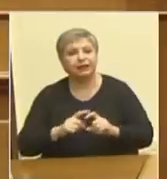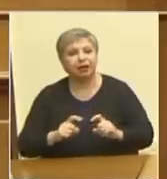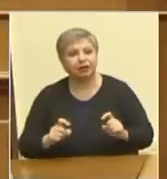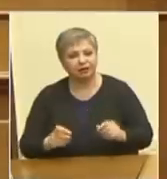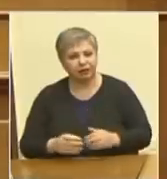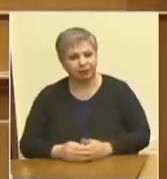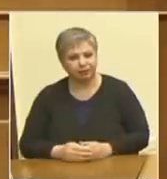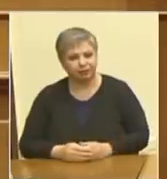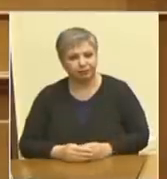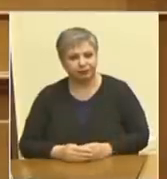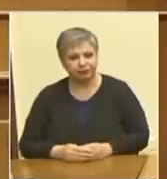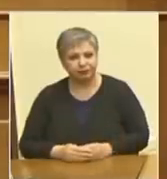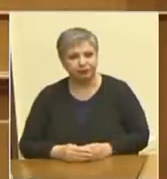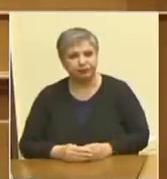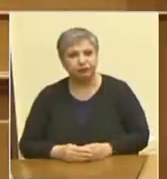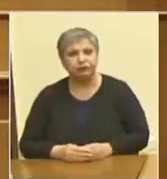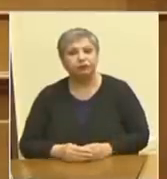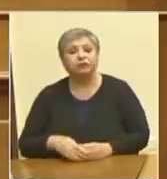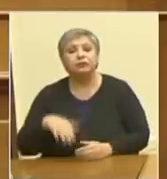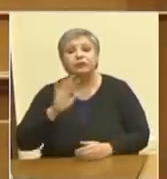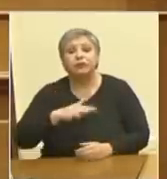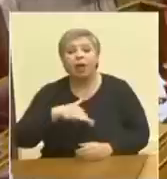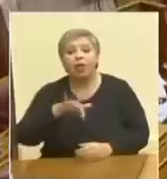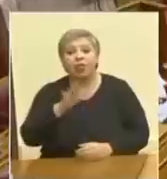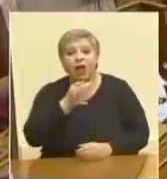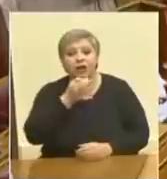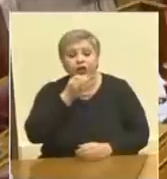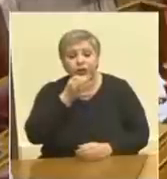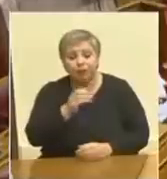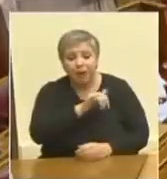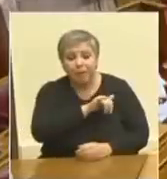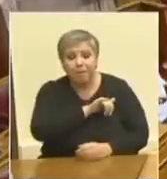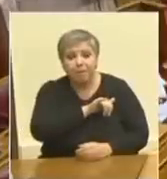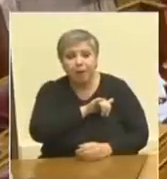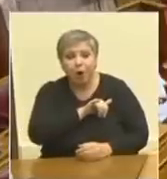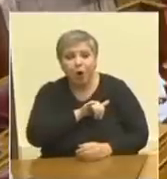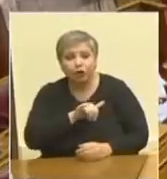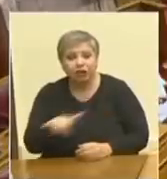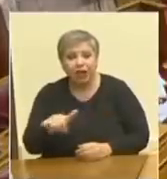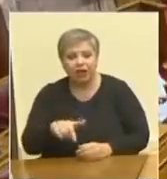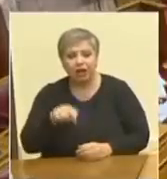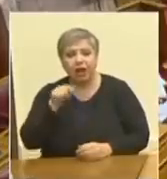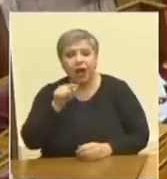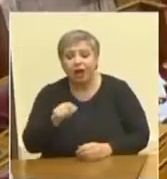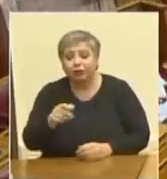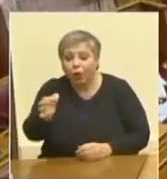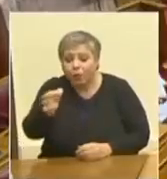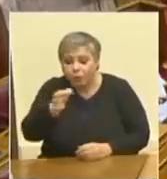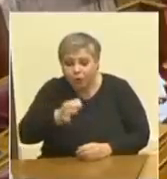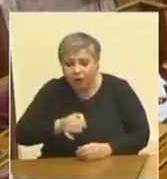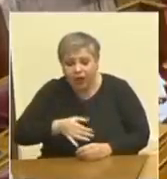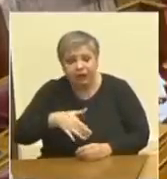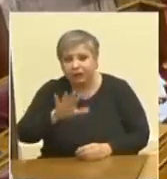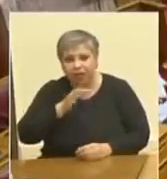Δεν το είπα παρακαλώ. Ποτέ. Δεν όχι. Το είπα ποτέ. Παρακαλώ, είναι πολύ ήσυχα. Απλό. Δεν το είπα ποτέ. Δεν